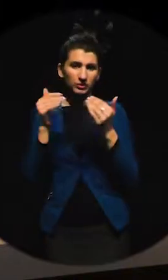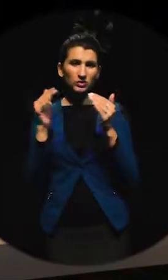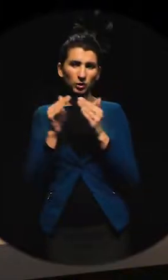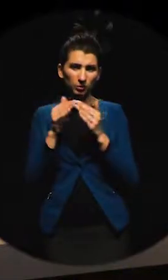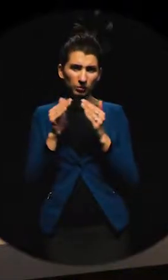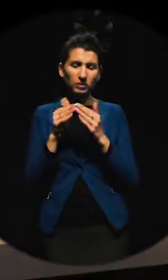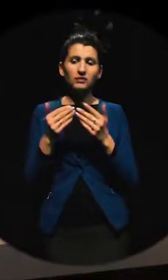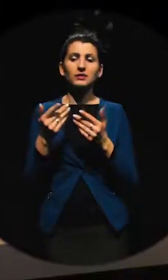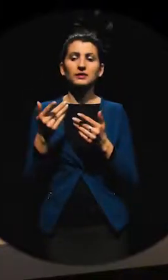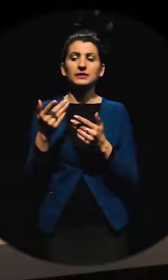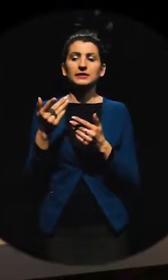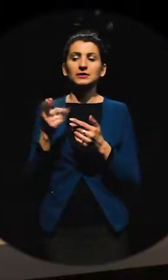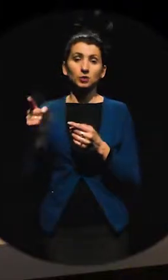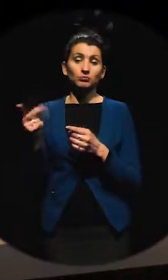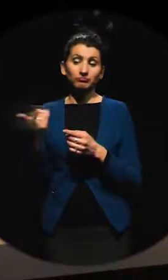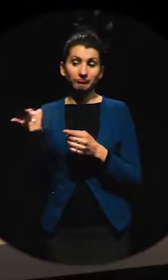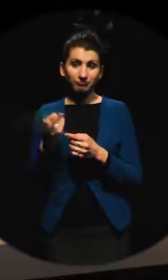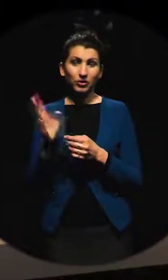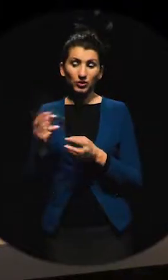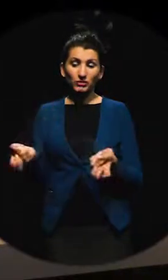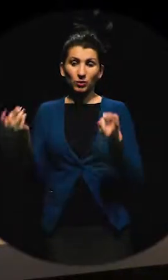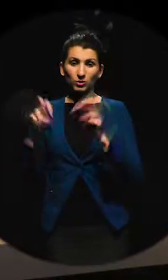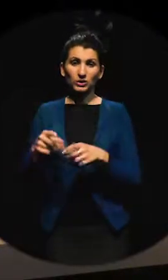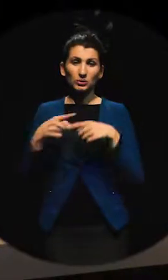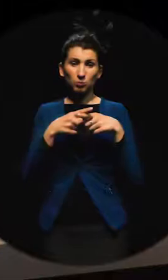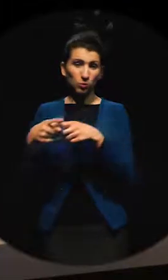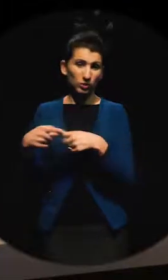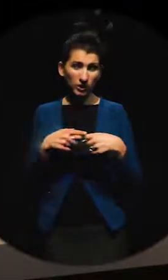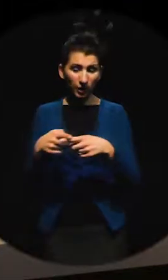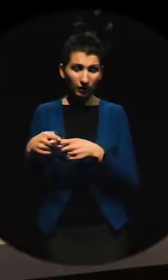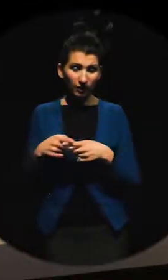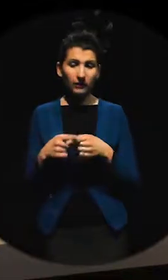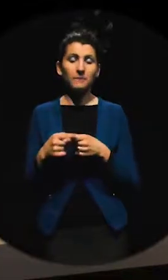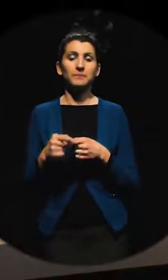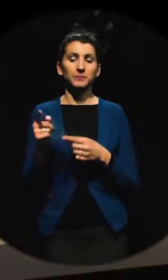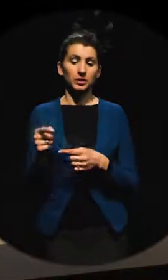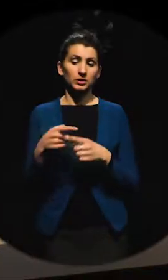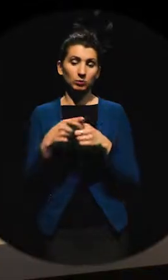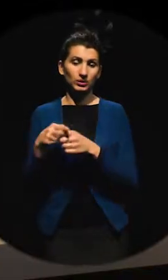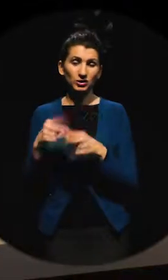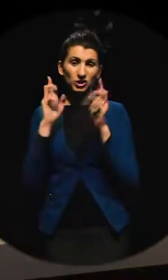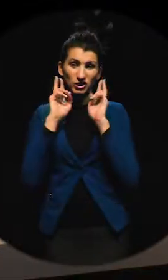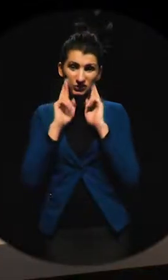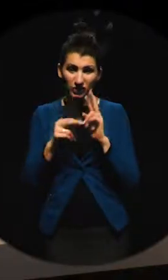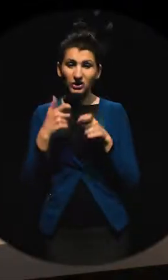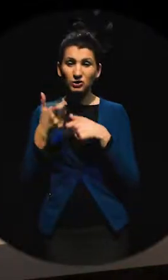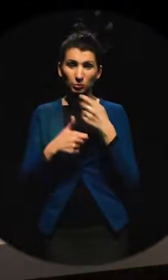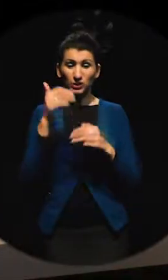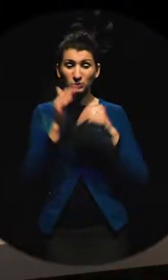postawą Davisów, no, sprawiło, że oni powołali spółdzielnię, która rzeczywiście stworzyła